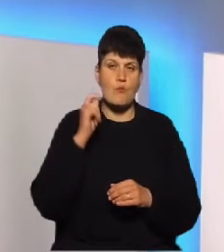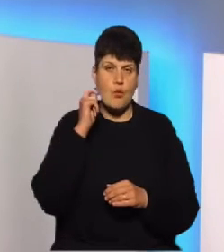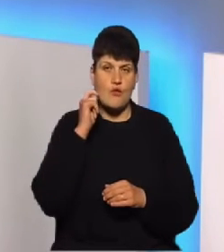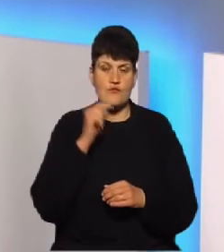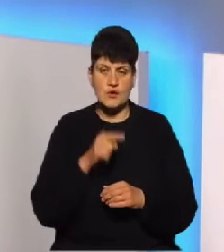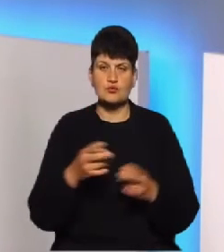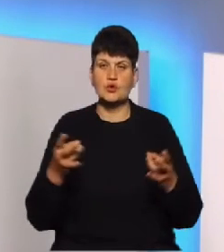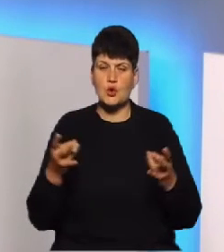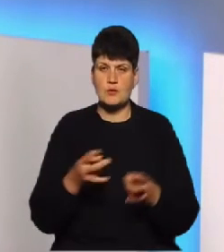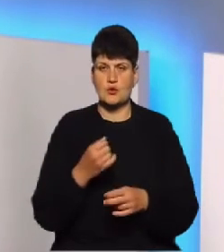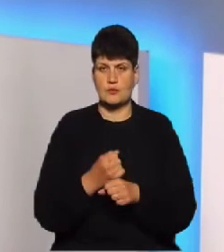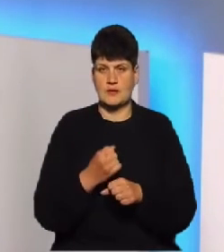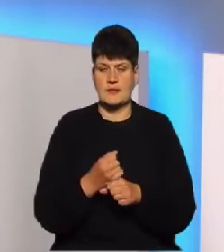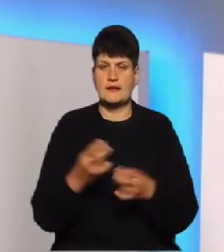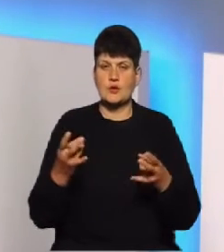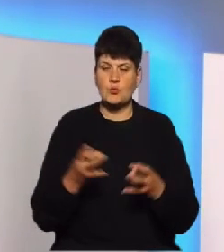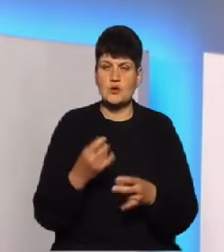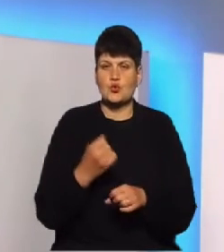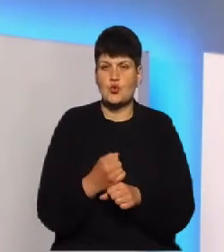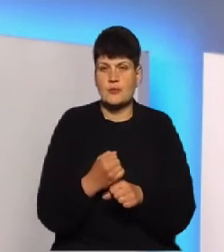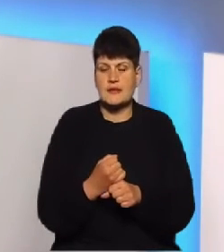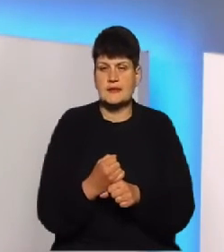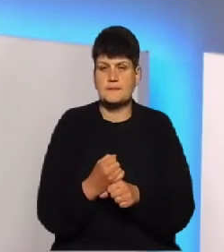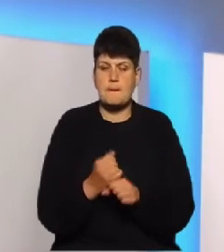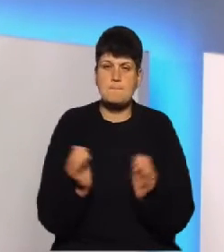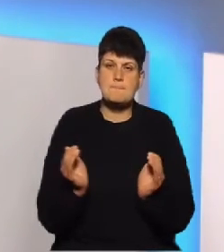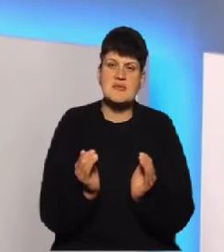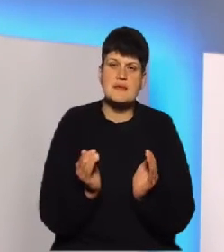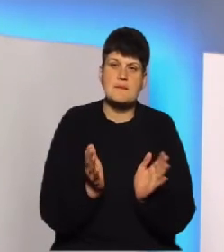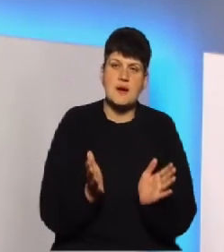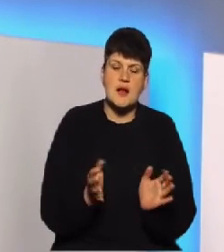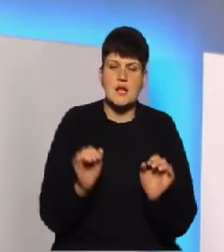робити. Необхідно робити якісь, ну, мінімальні, можливо,